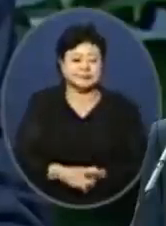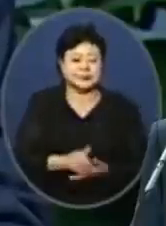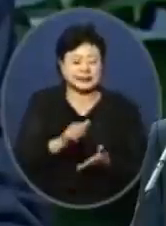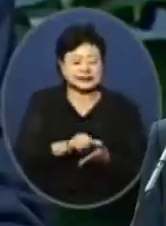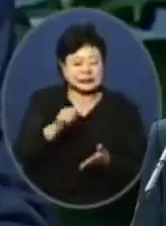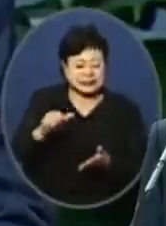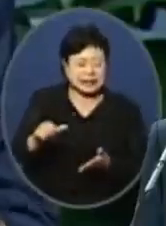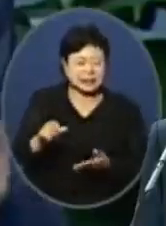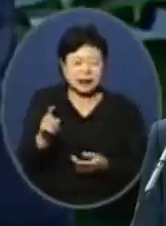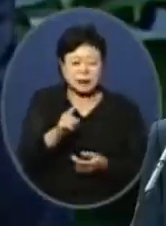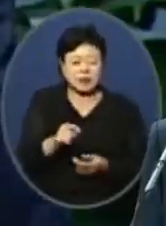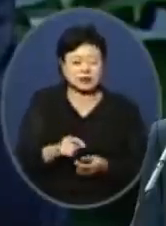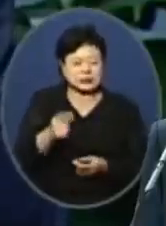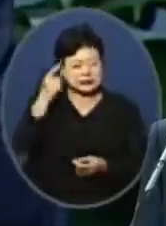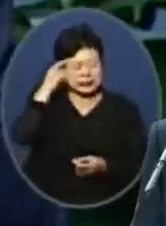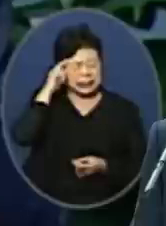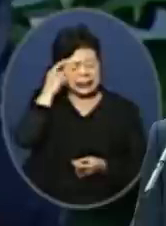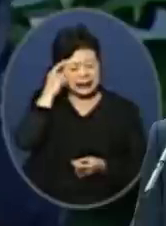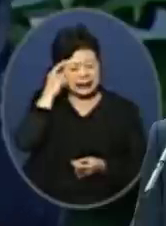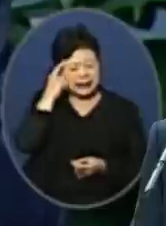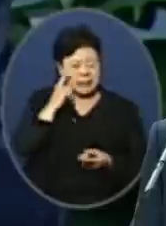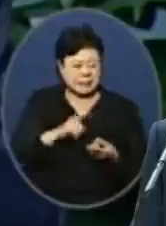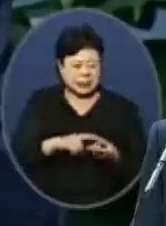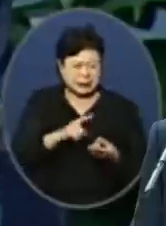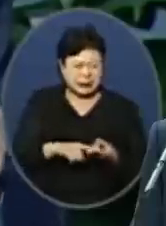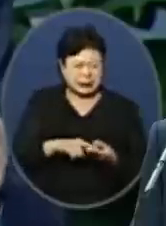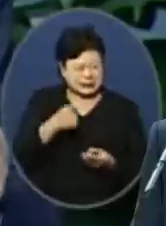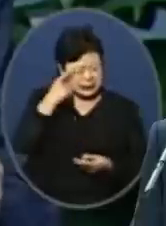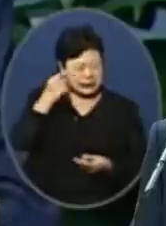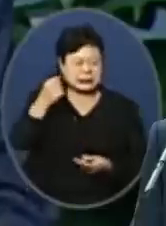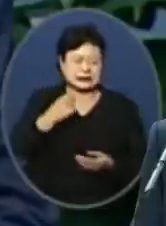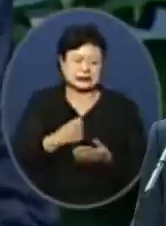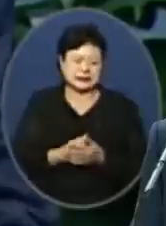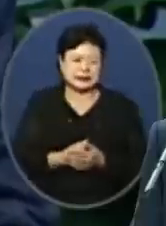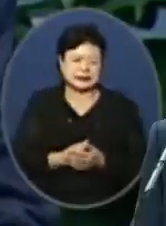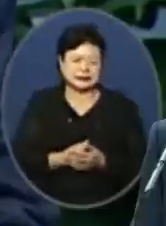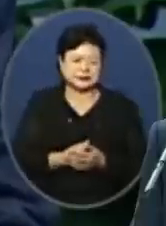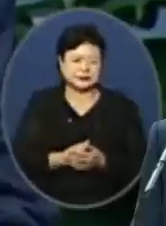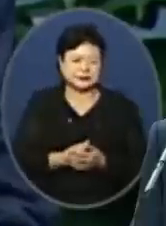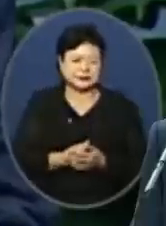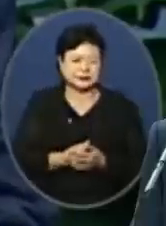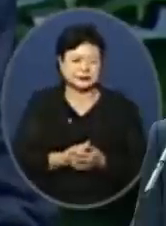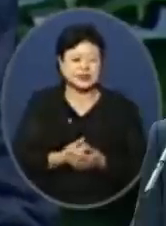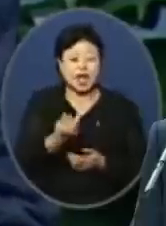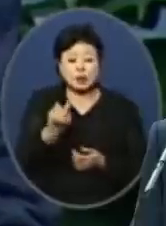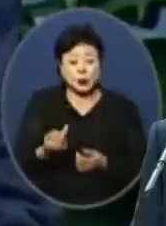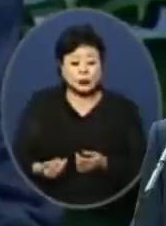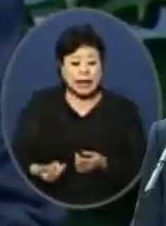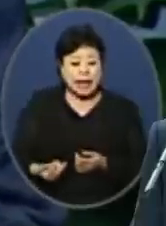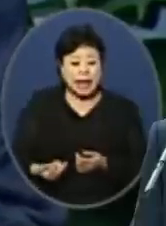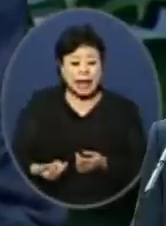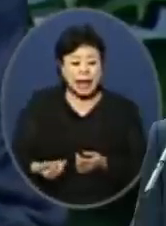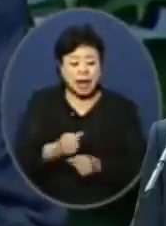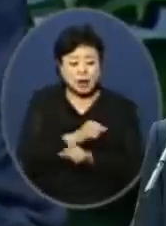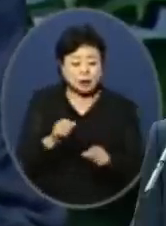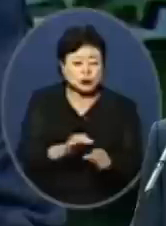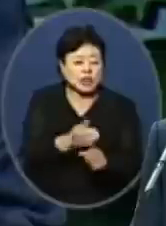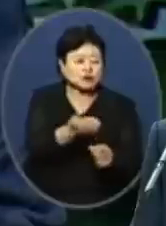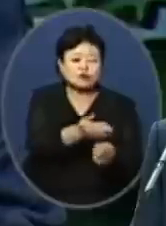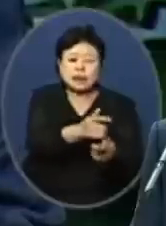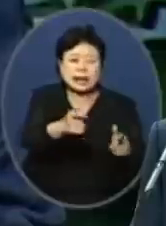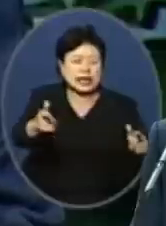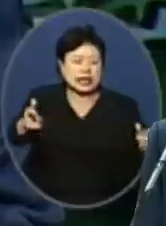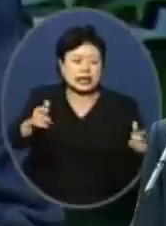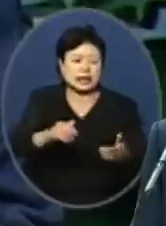맏아들은 무엇이든지 이성으로 생각하고 합리적으로 사고하는 사람인 것입니다. 동생의 용서와 사랑으로